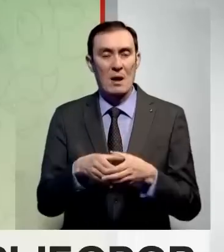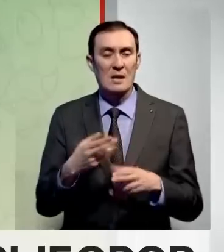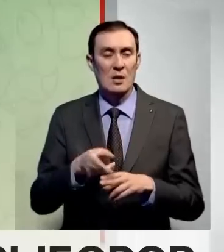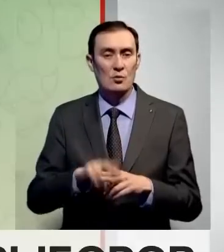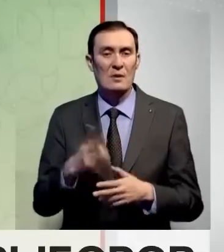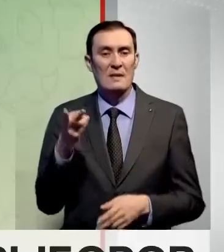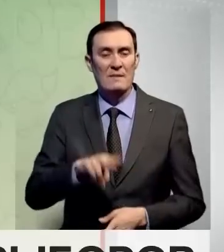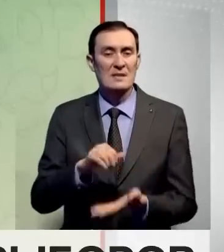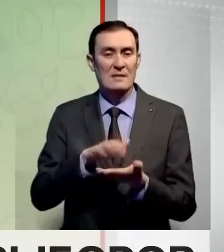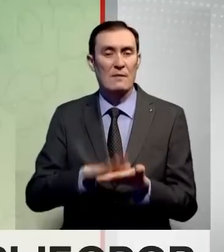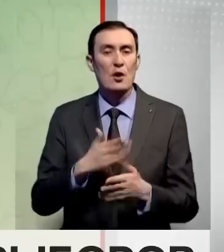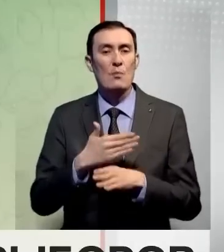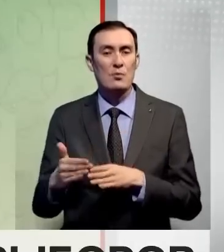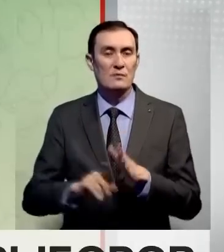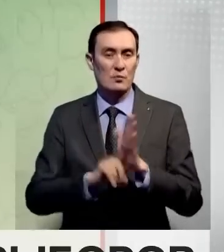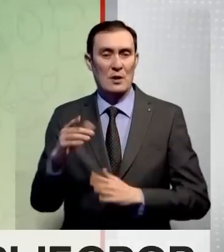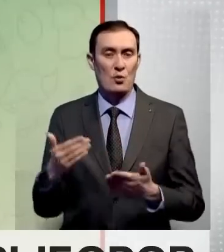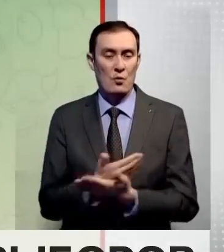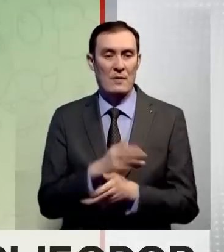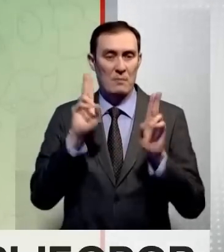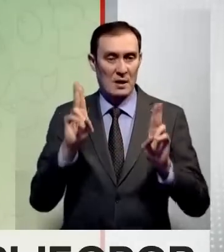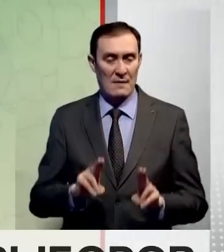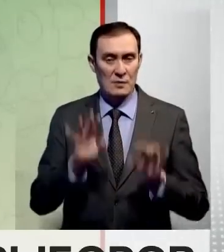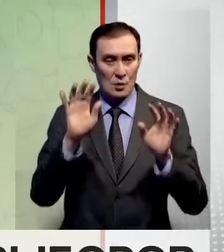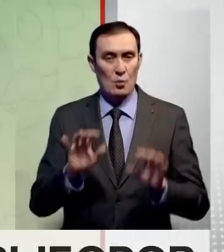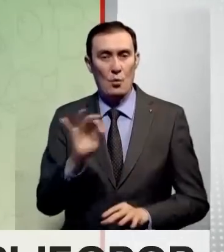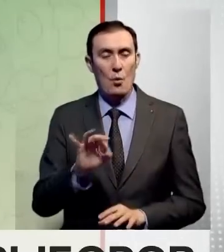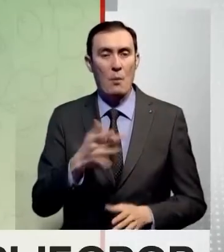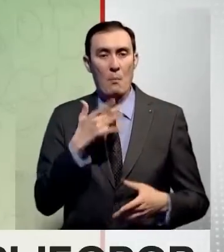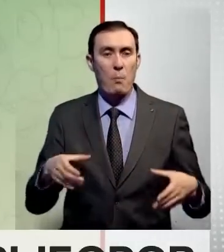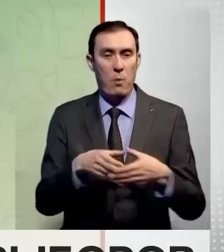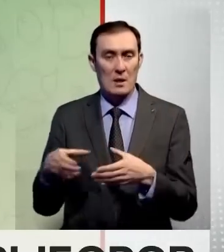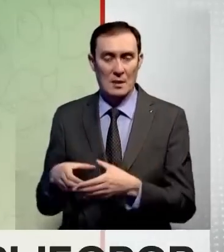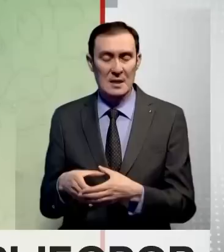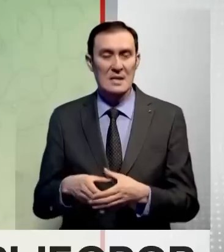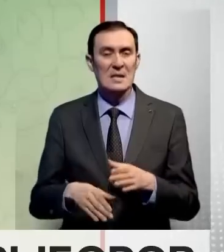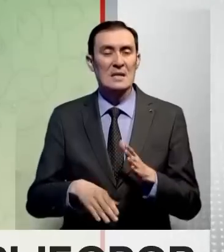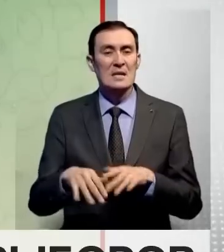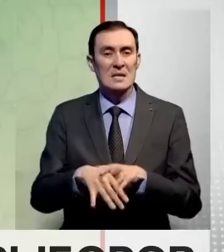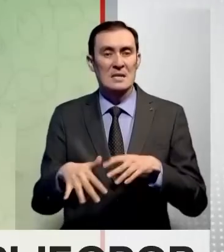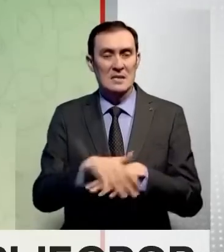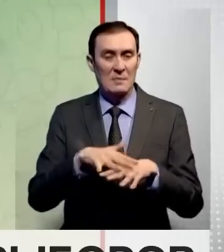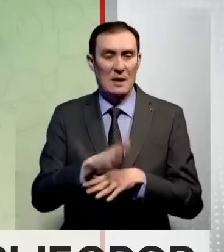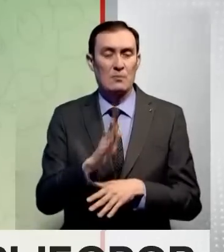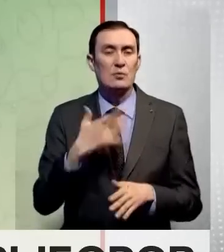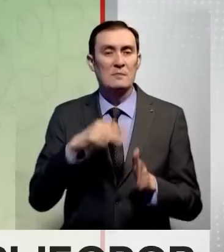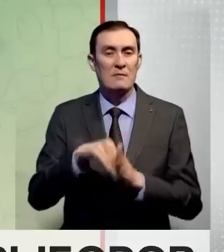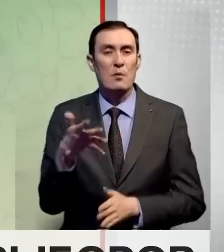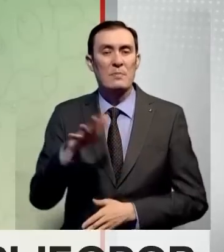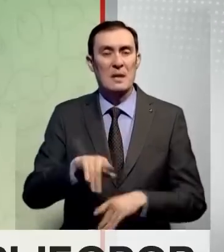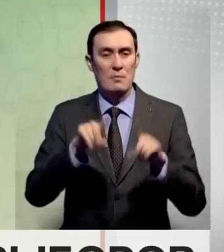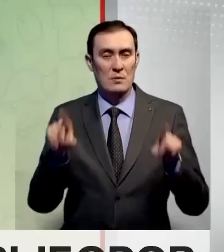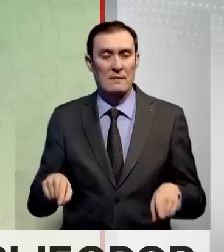которых зарегистрированы после вступления в силу новых норм закона о партиях. Избиратели будут голосовать по 5 бюллетеням, в